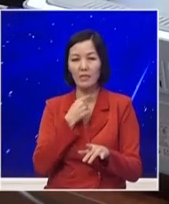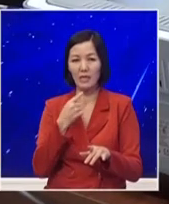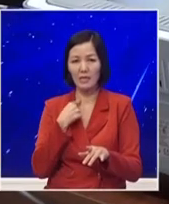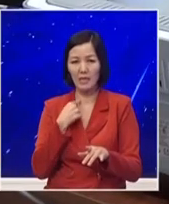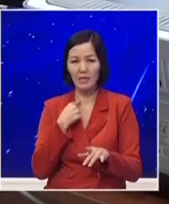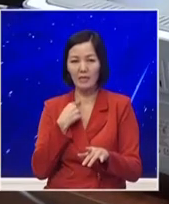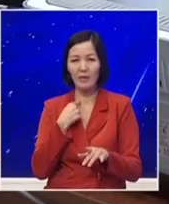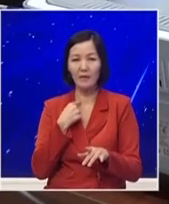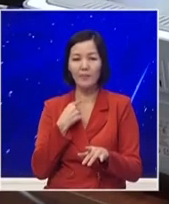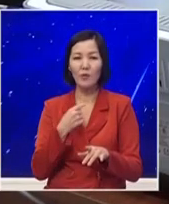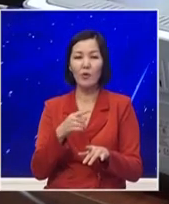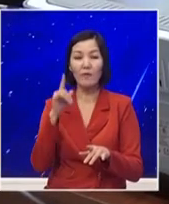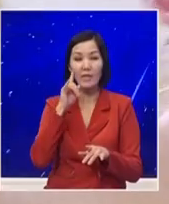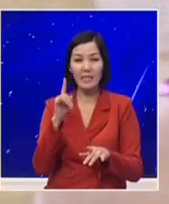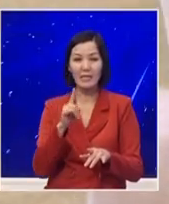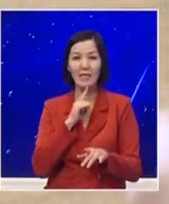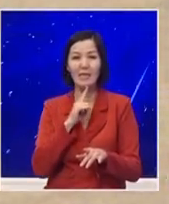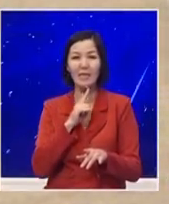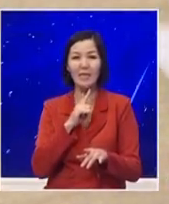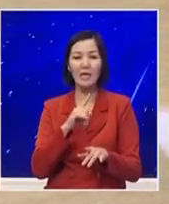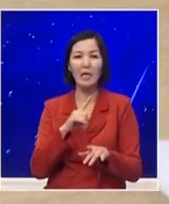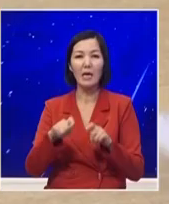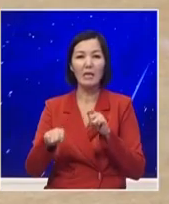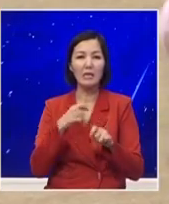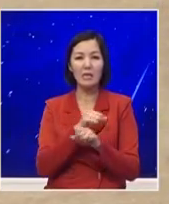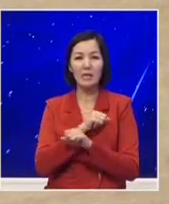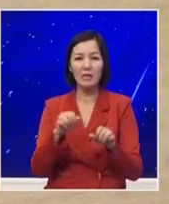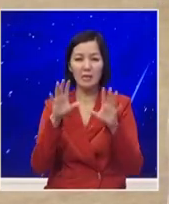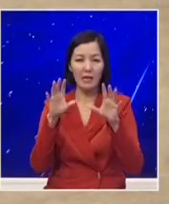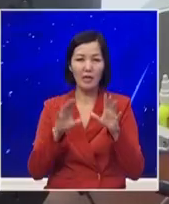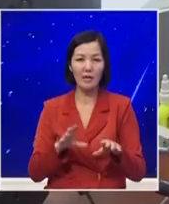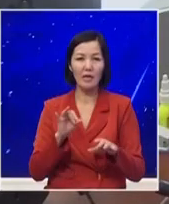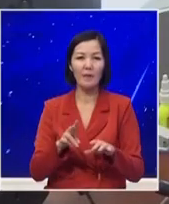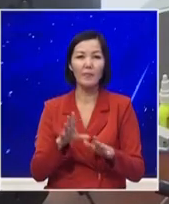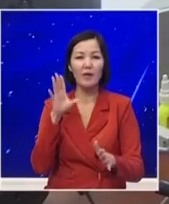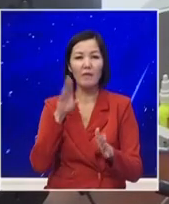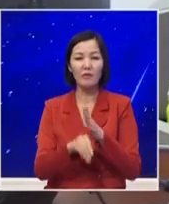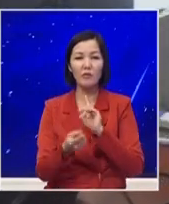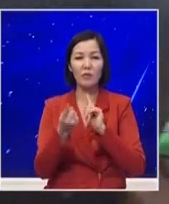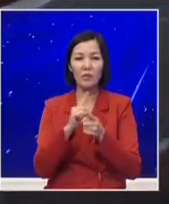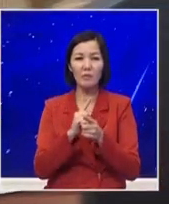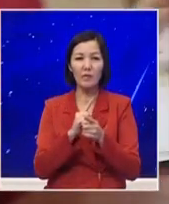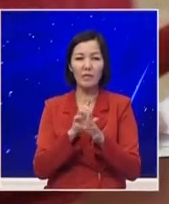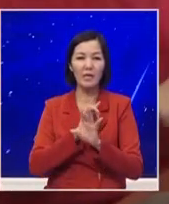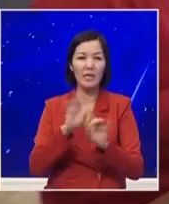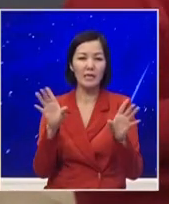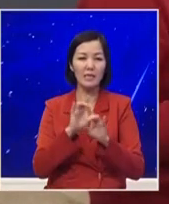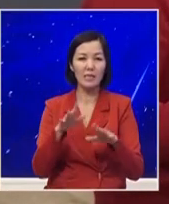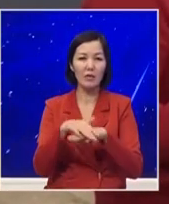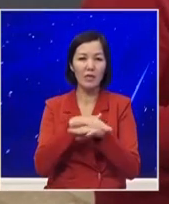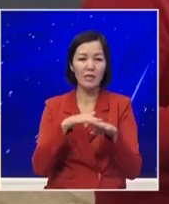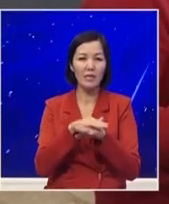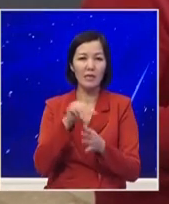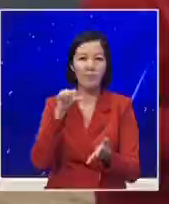временно прибывающих в страну, и не допустить нарушения ими законодательства РК. Внесенные изменения разъясняют населению